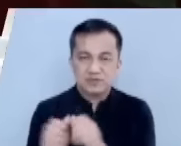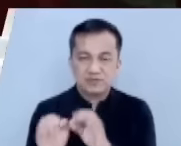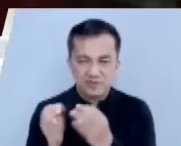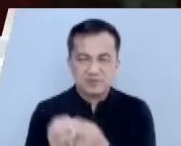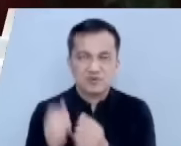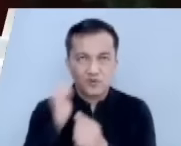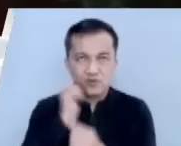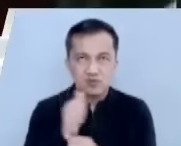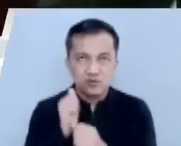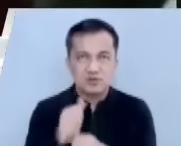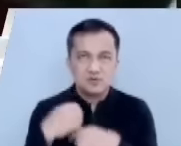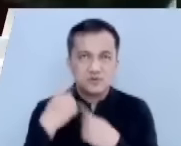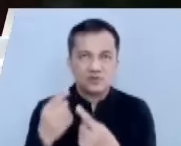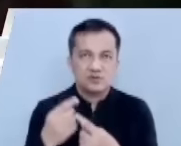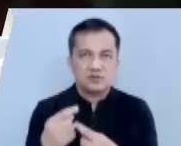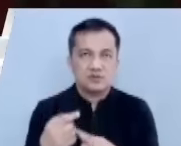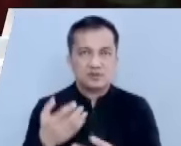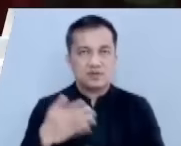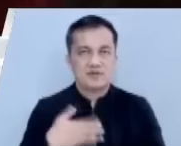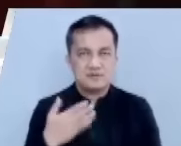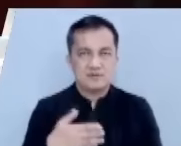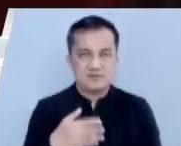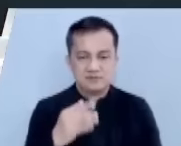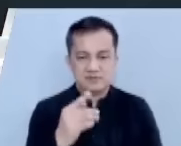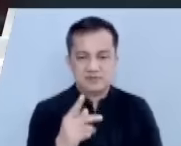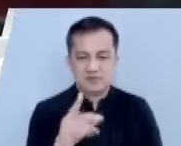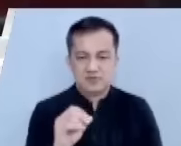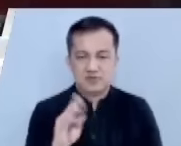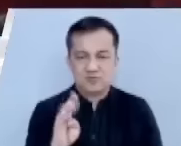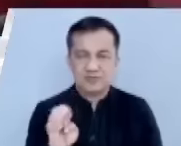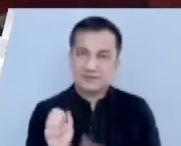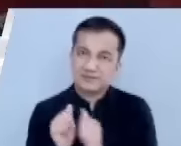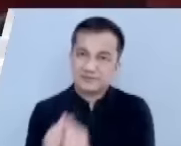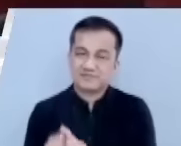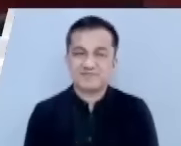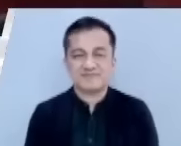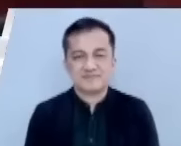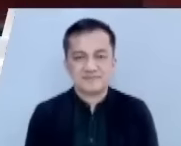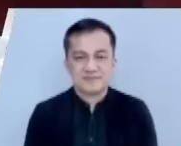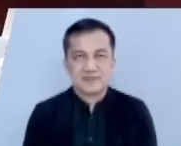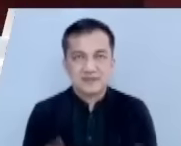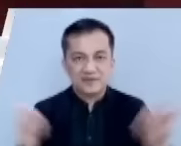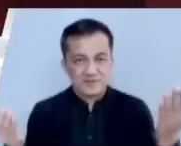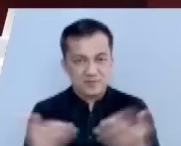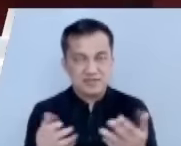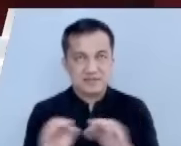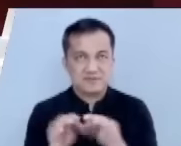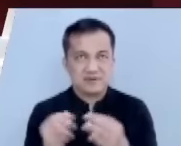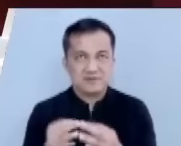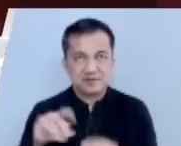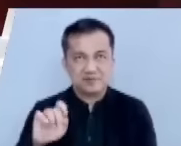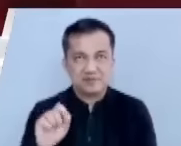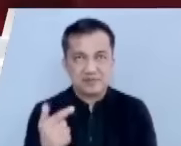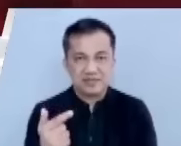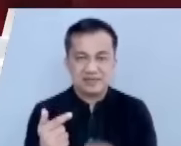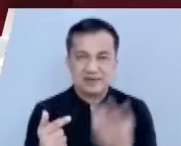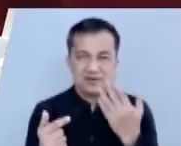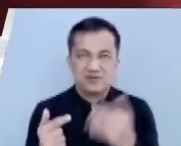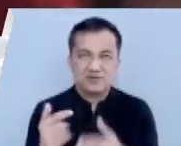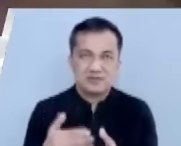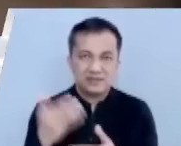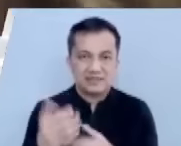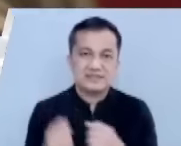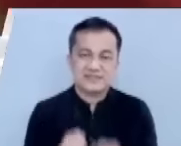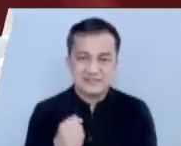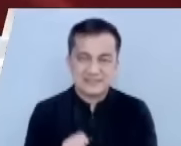happy that Kobe will be joining us. Meet the family ang peg dahil next year pupunta